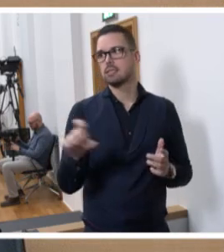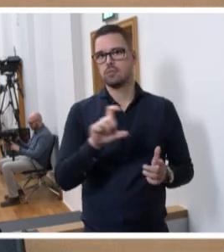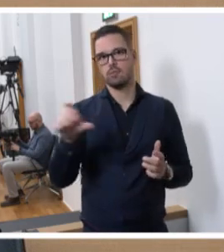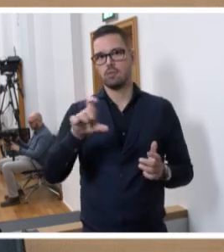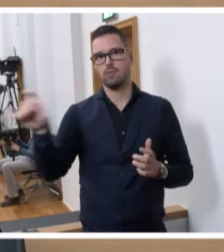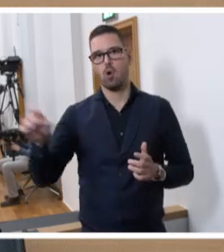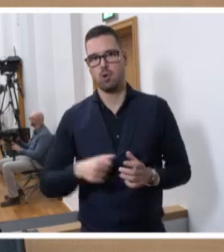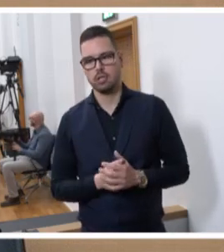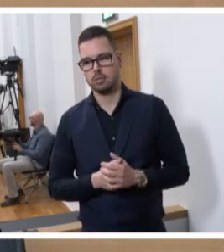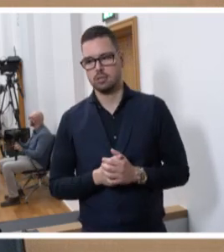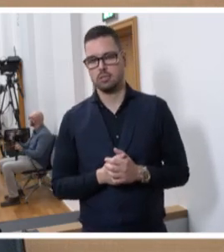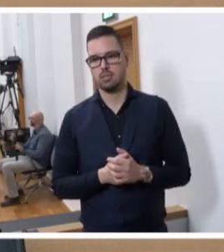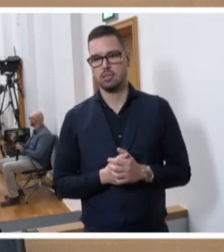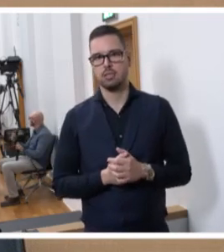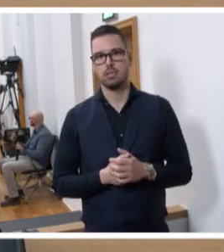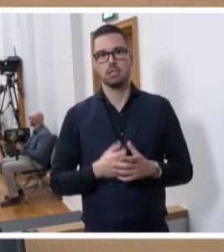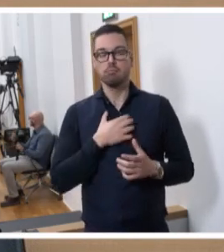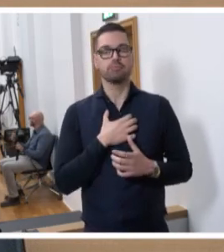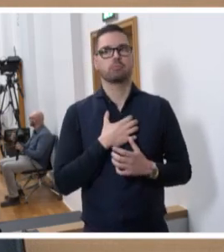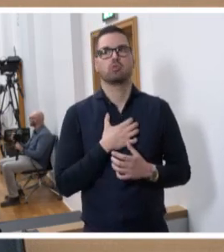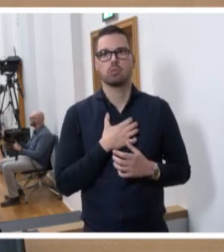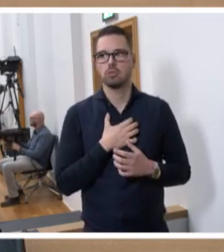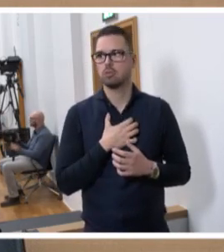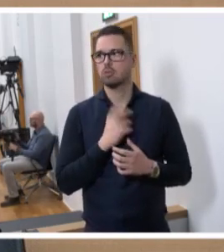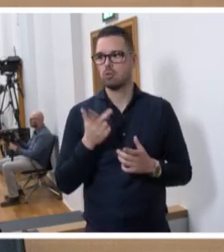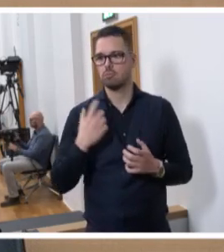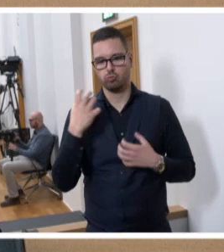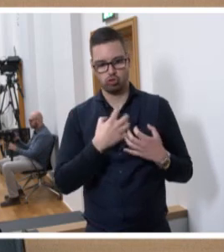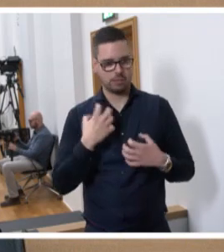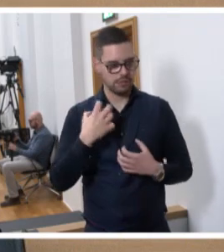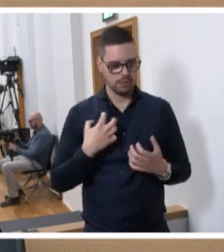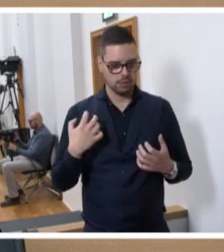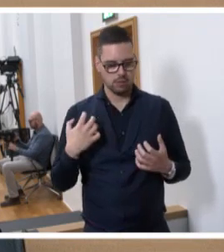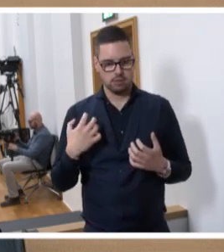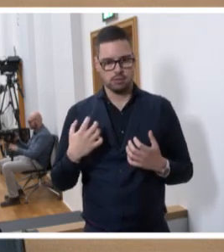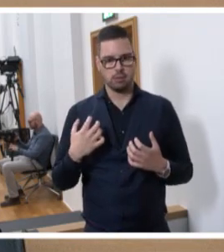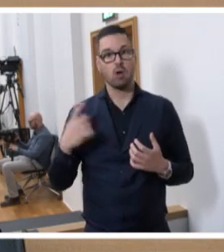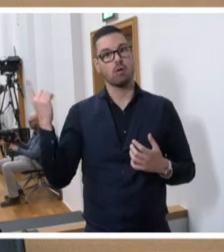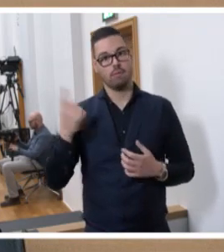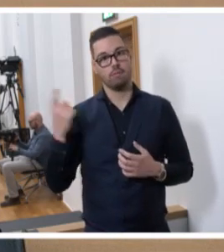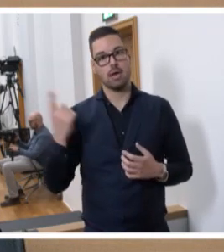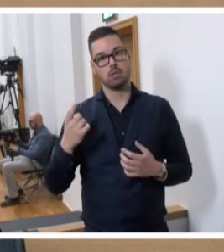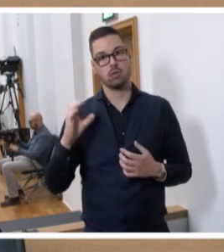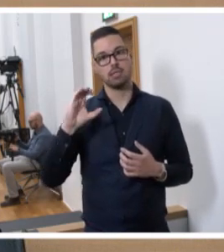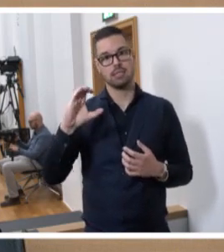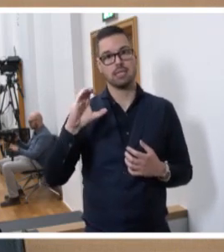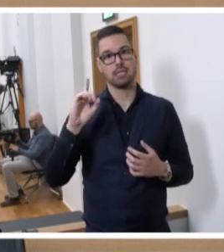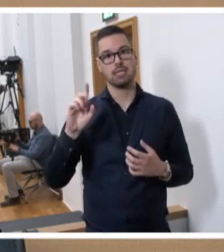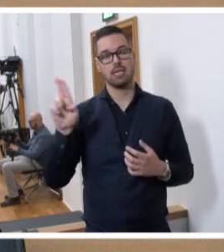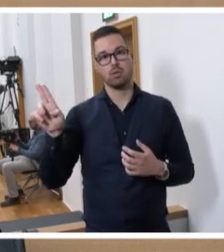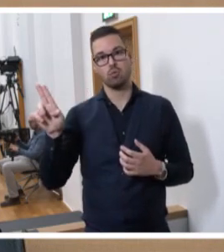ja teilweise entsetzt hat aber mich auch beschäftigt hat ist ich gebe auch eine Warnung Richtung CDU ab